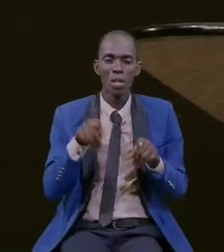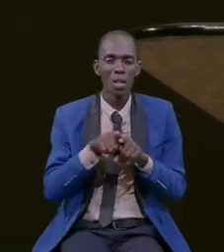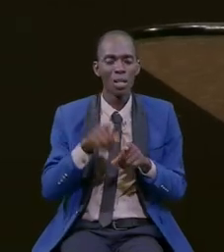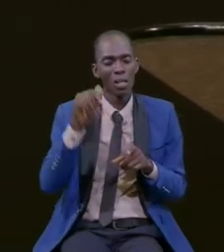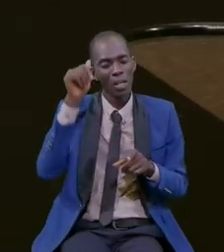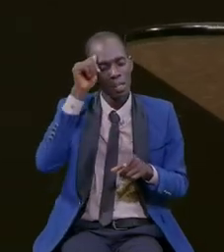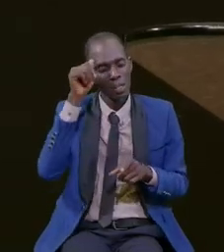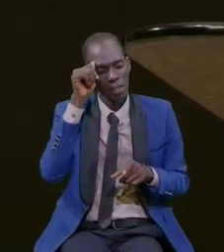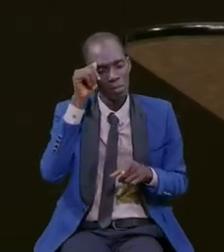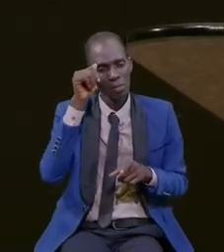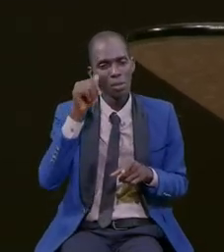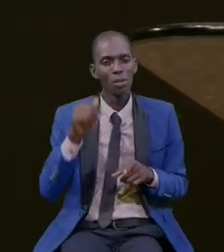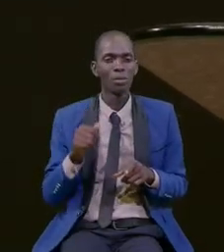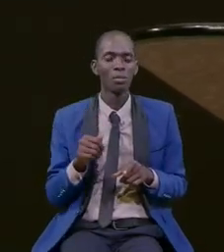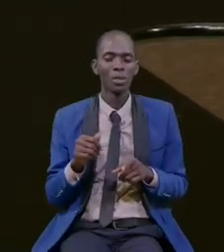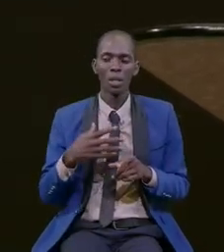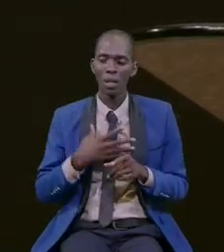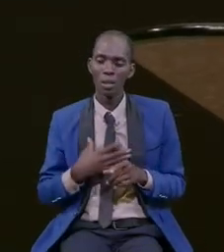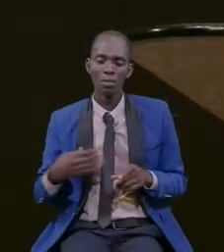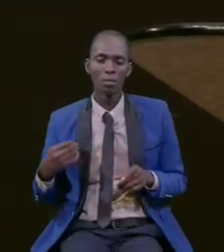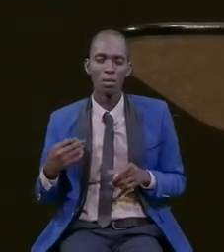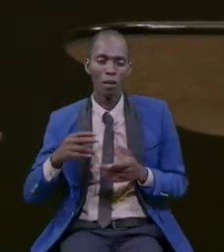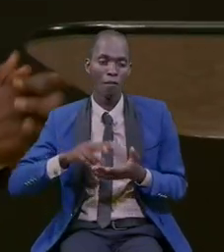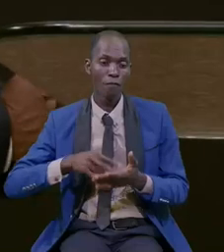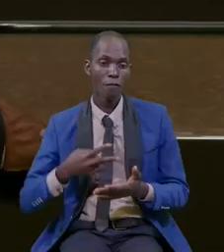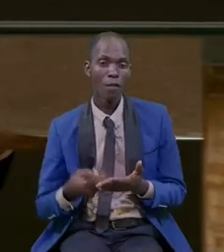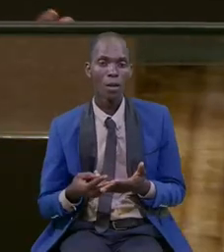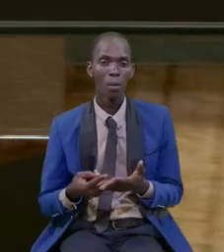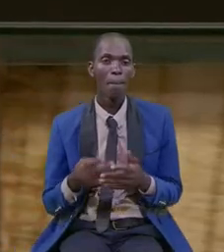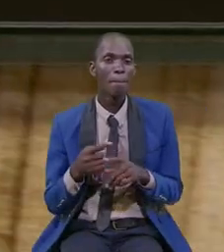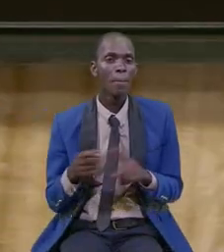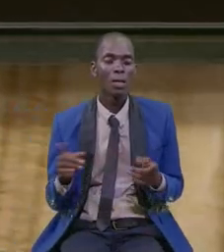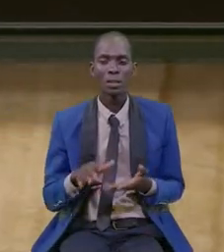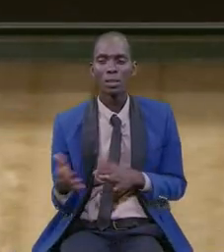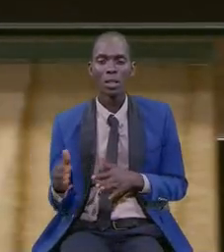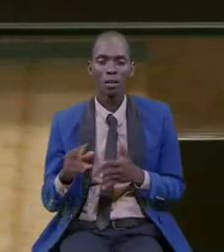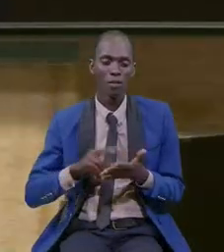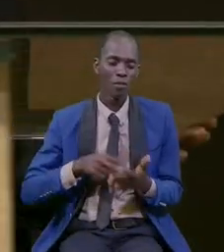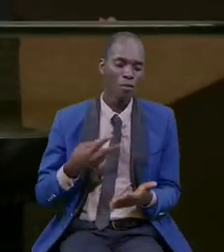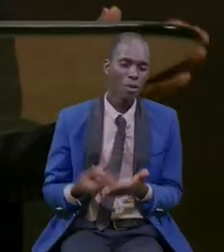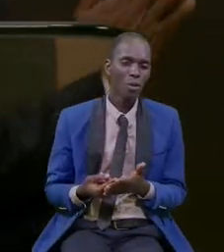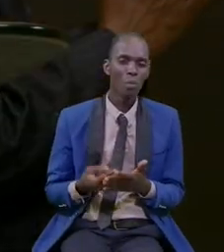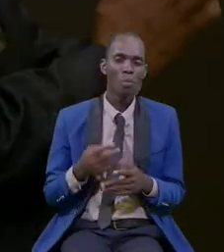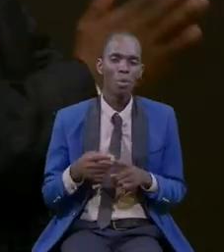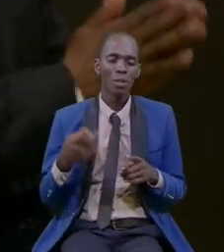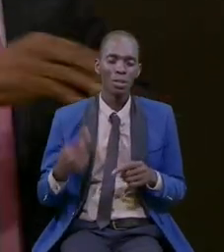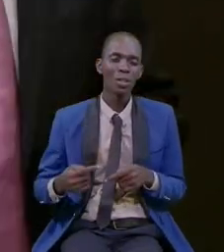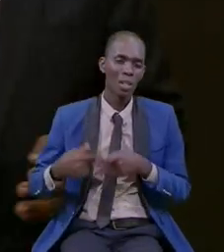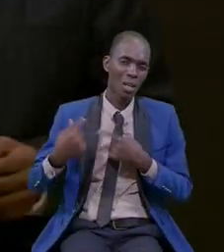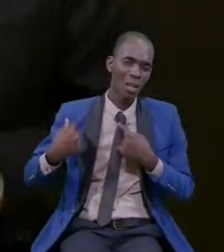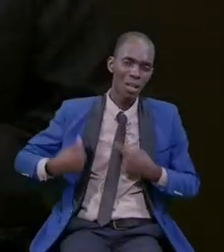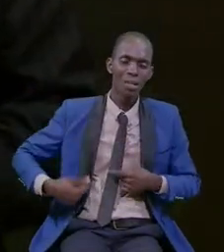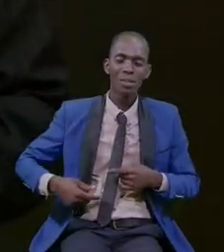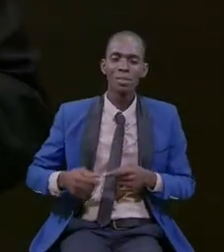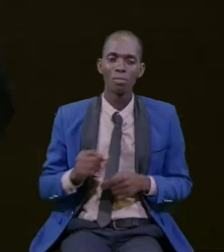demeur dans la tombe dans dans la chute tomber et demeurer endurci tomber mais la conscience a été scellée avec